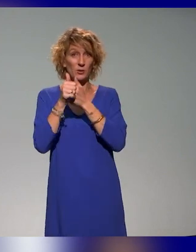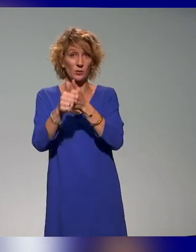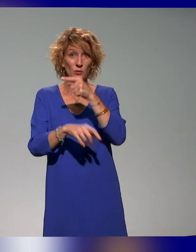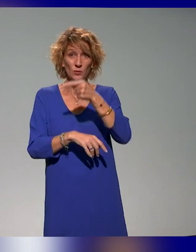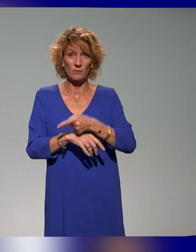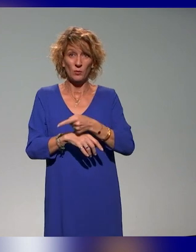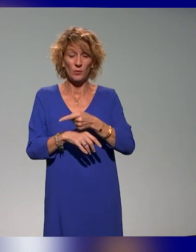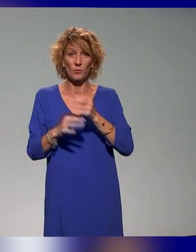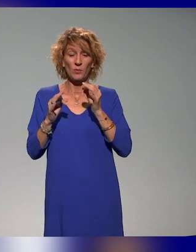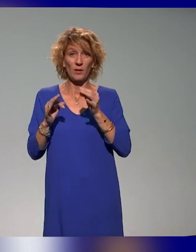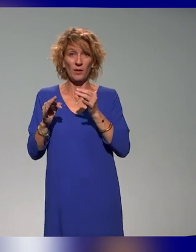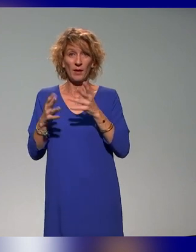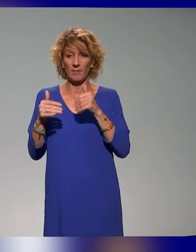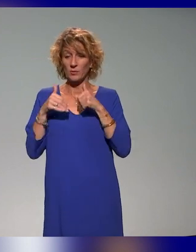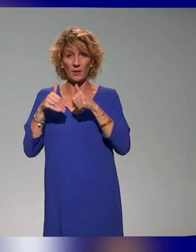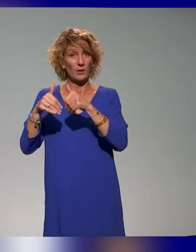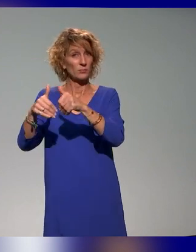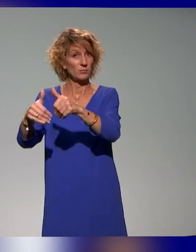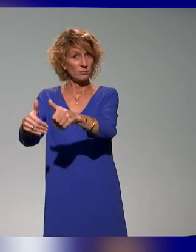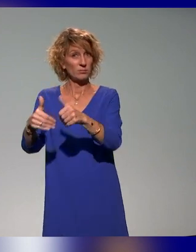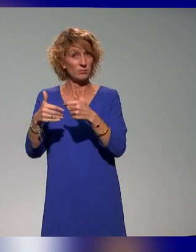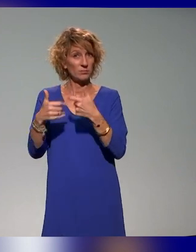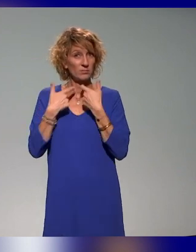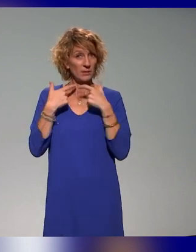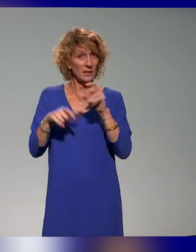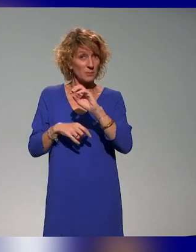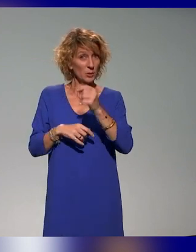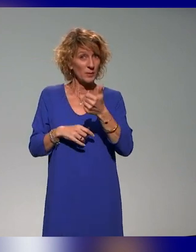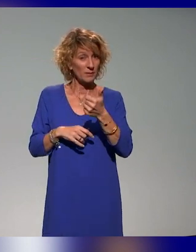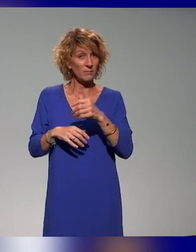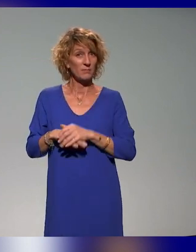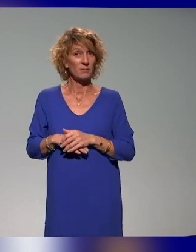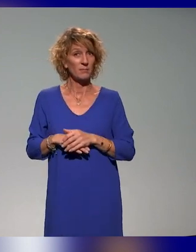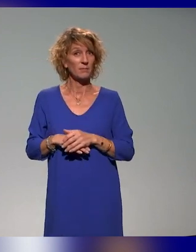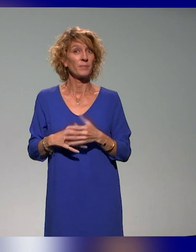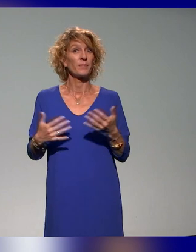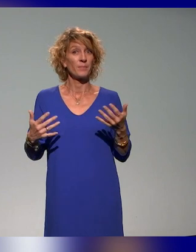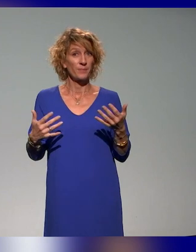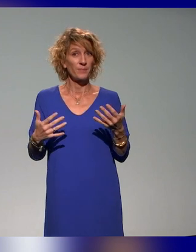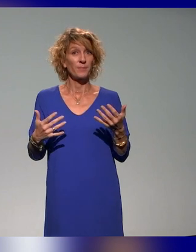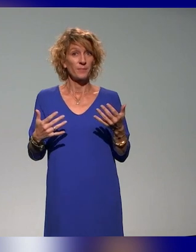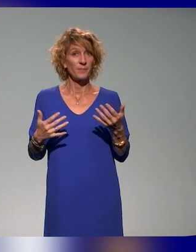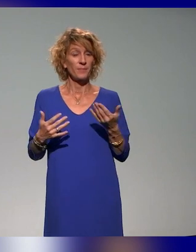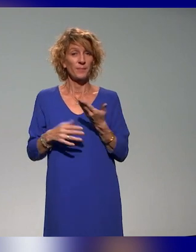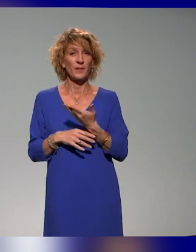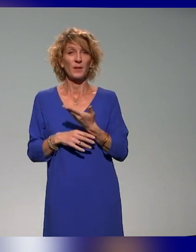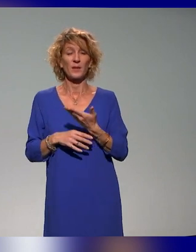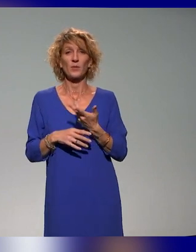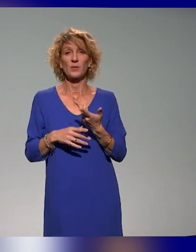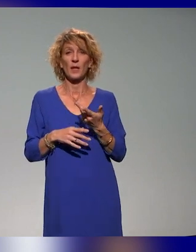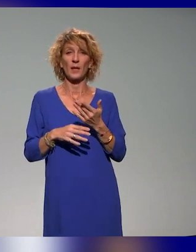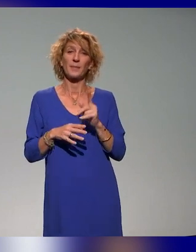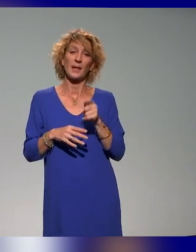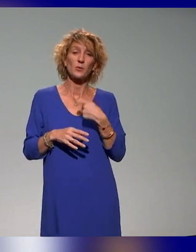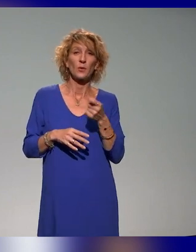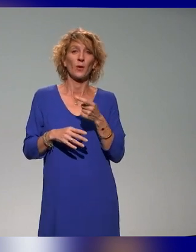continuité d'accessibilité aux personnes utilisatrices. Donc ça, ça fait l'objet de formations et d'autres